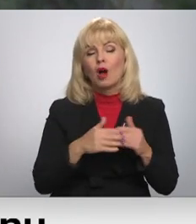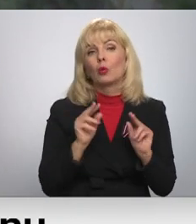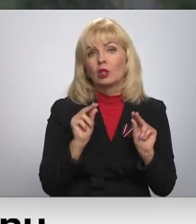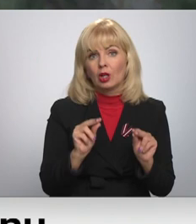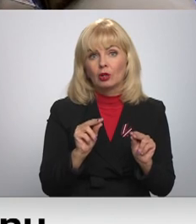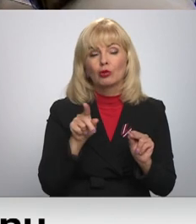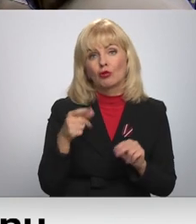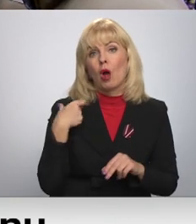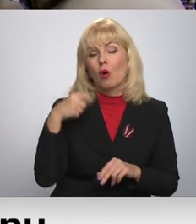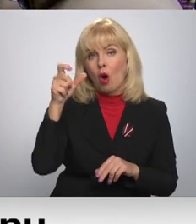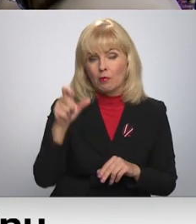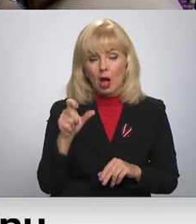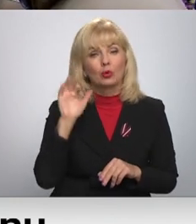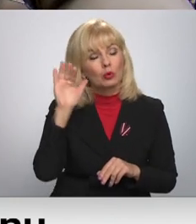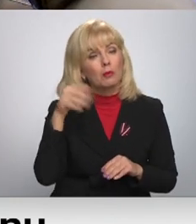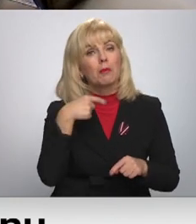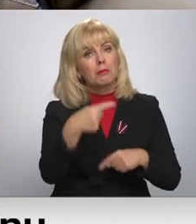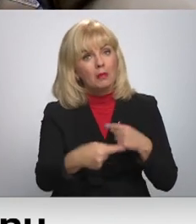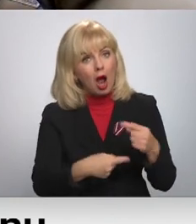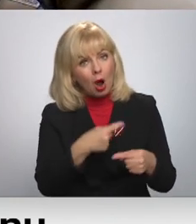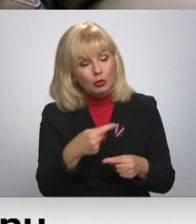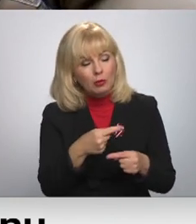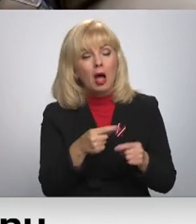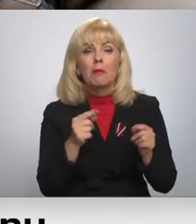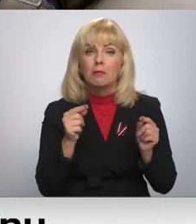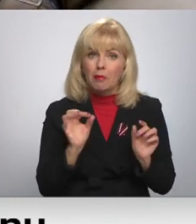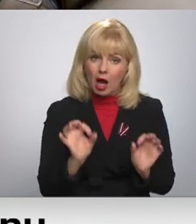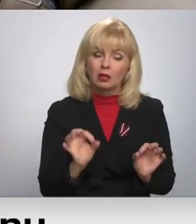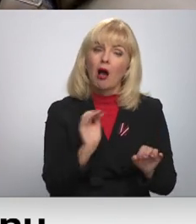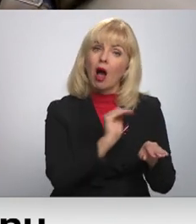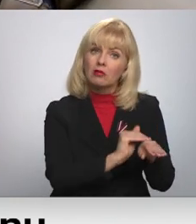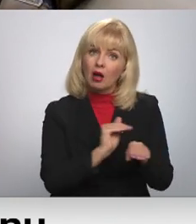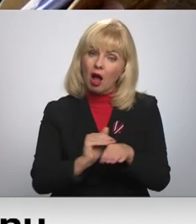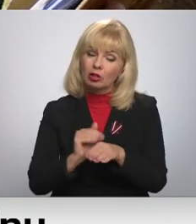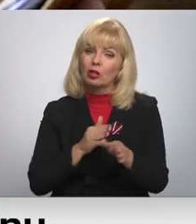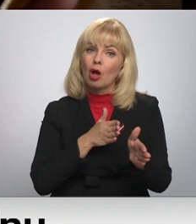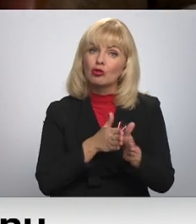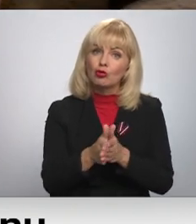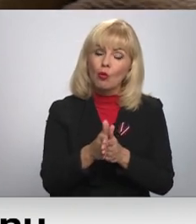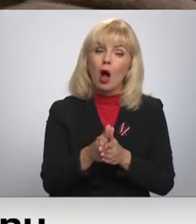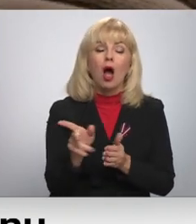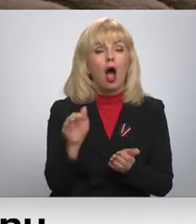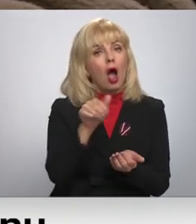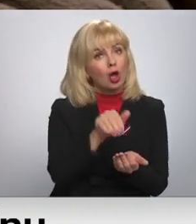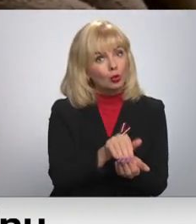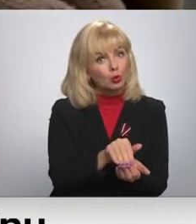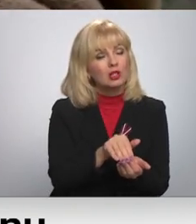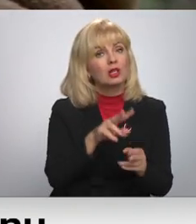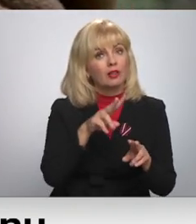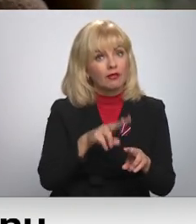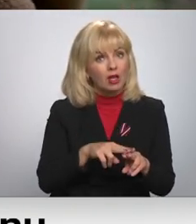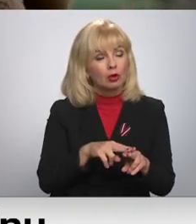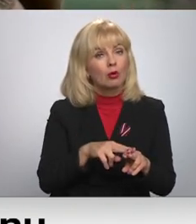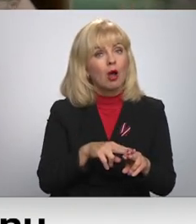šo komandīri. Turkmokam paudzēm patīsi atgodinot caur šo atdusas vītu par